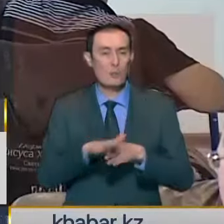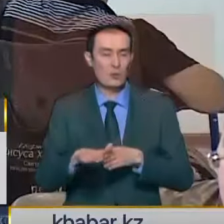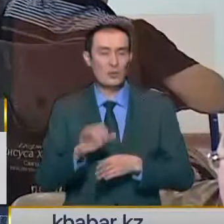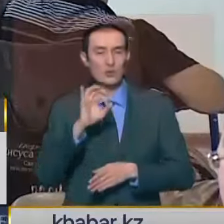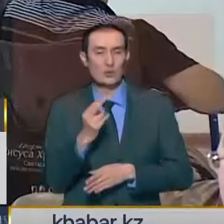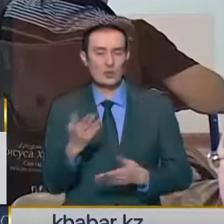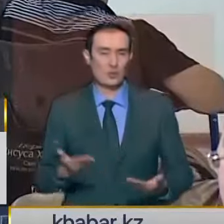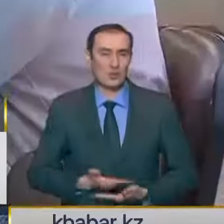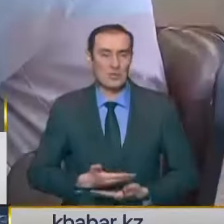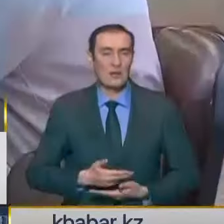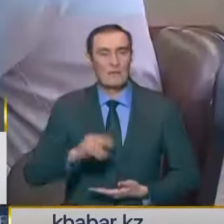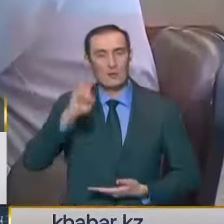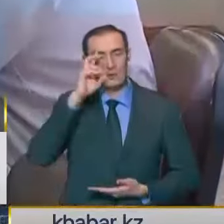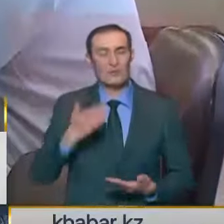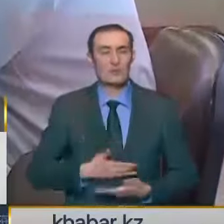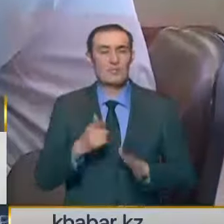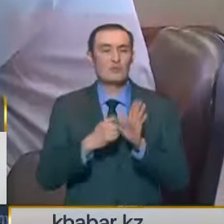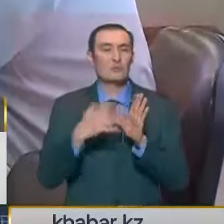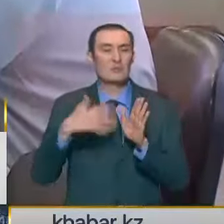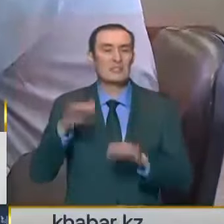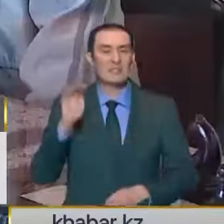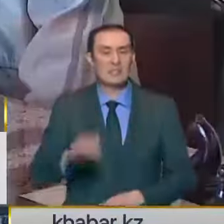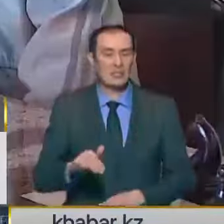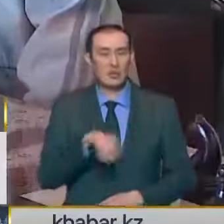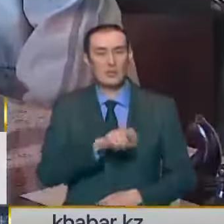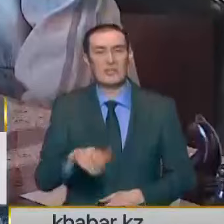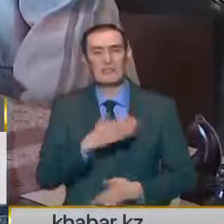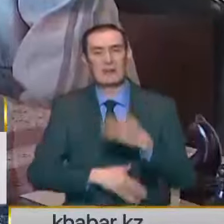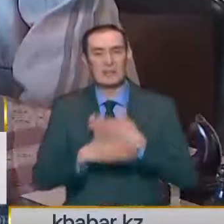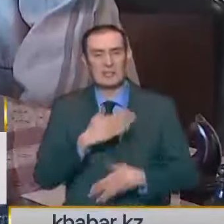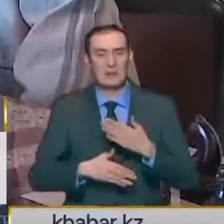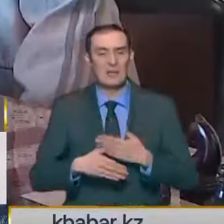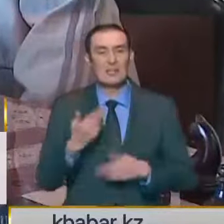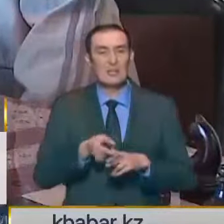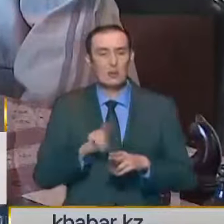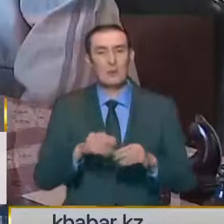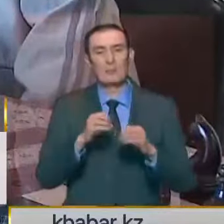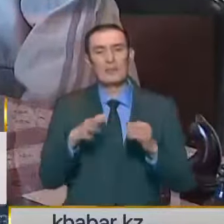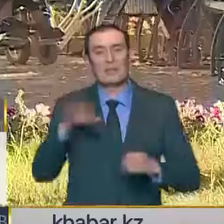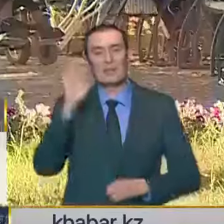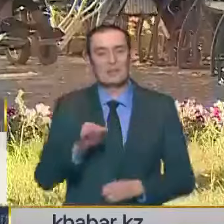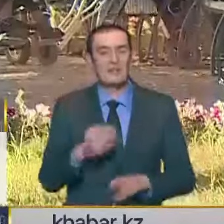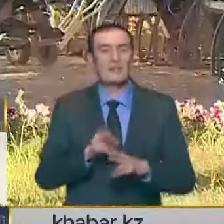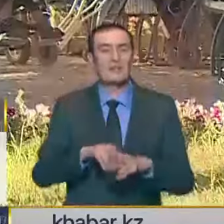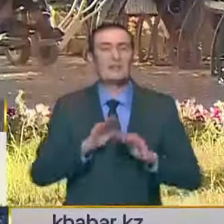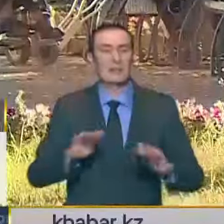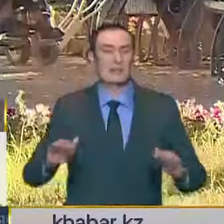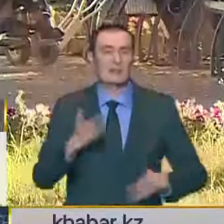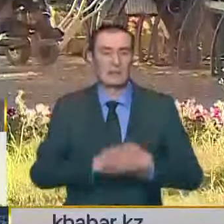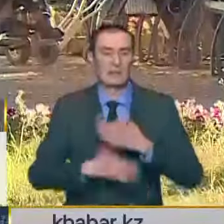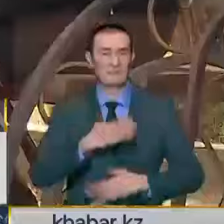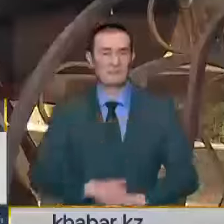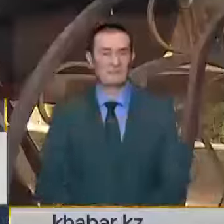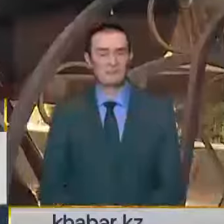социальной жизни в стране проживают 700 50.000 лиц с особыми потребностями из которых 15% - это